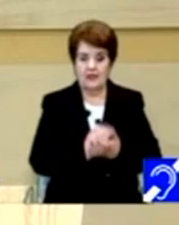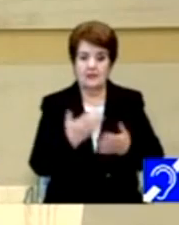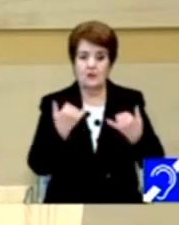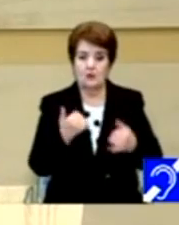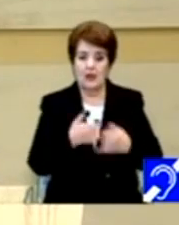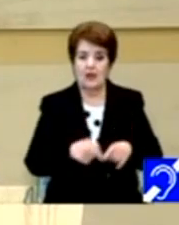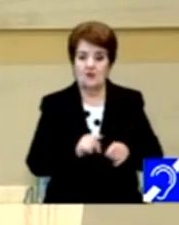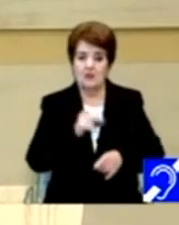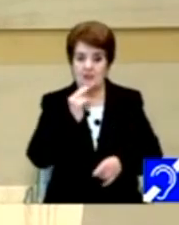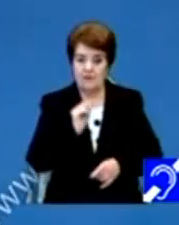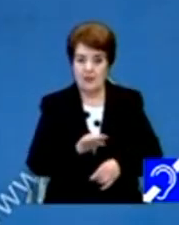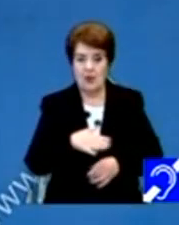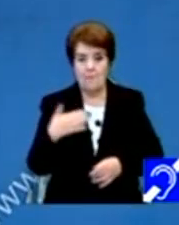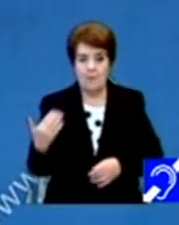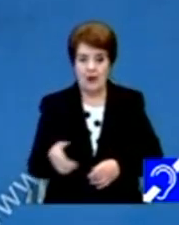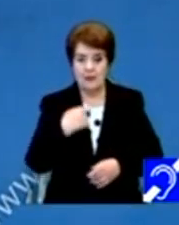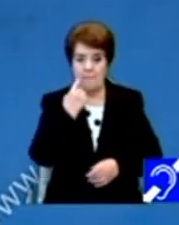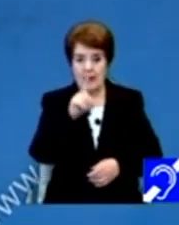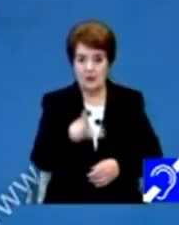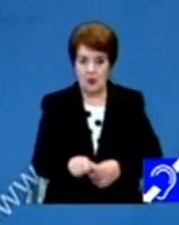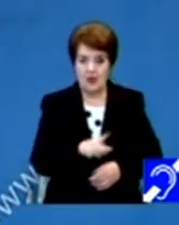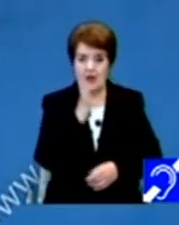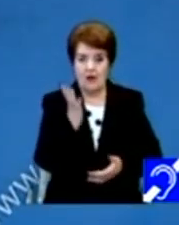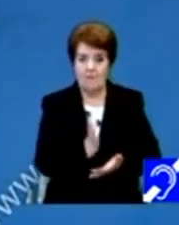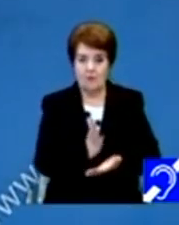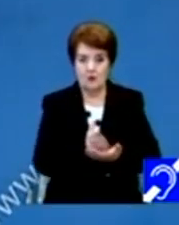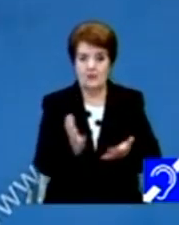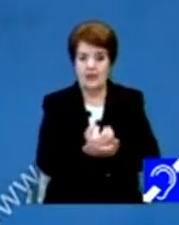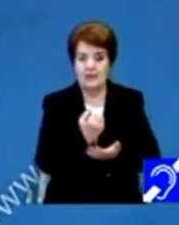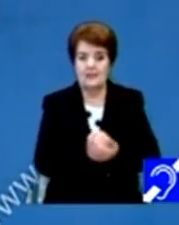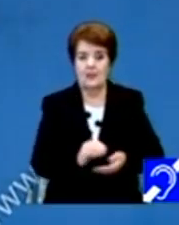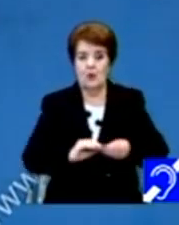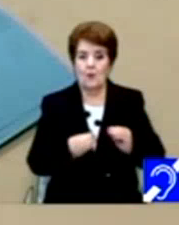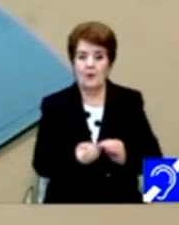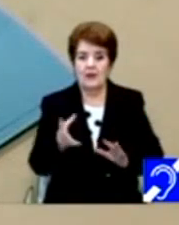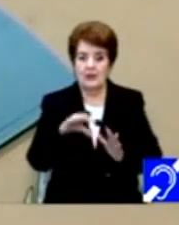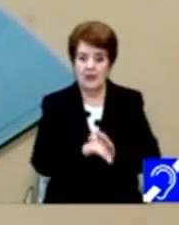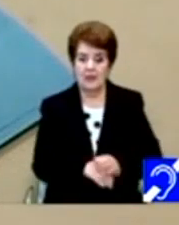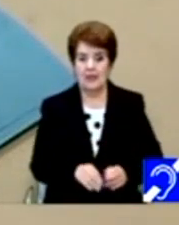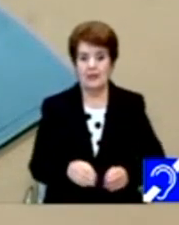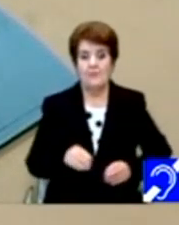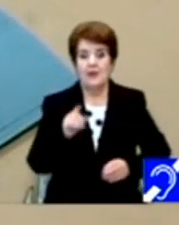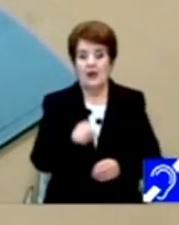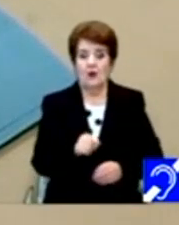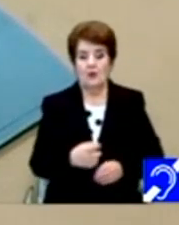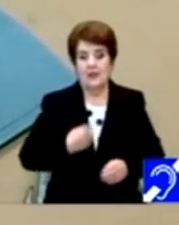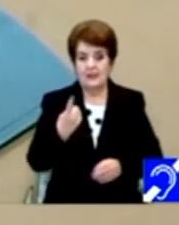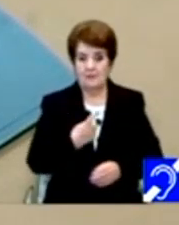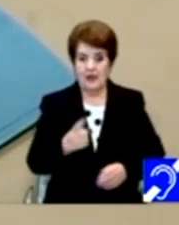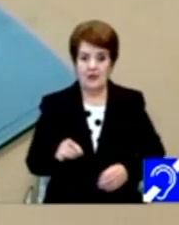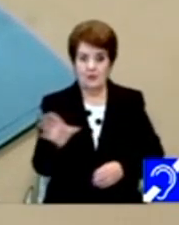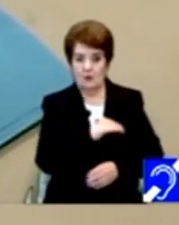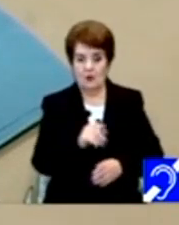că aceste acuzații vin din partea persoanelor care au fost găsite cu probleme de integritate. Toți inspectorii din cadrul ANI au